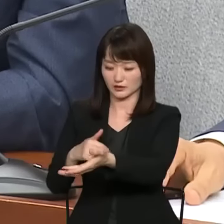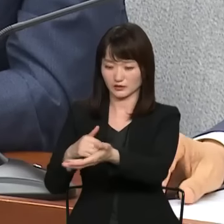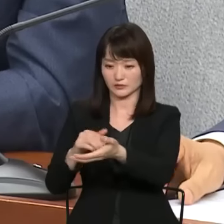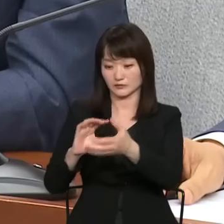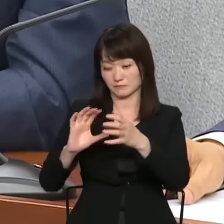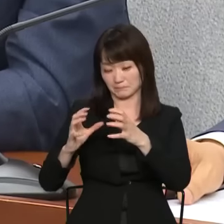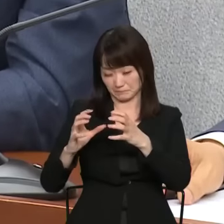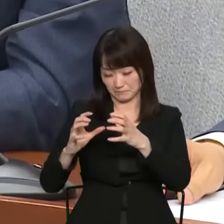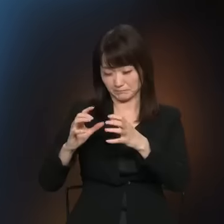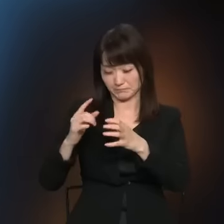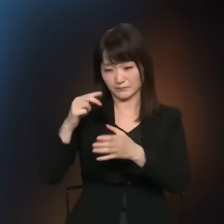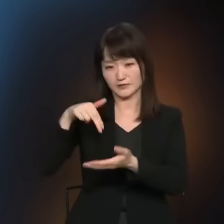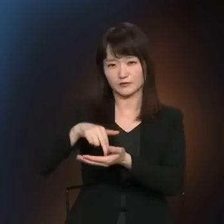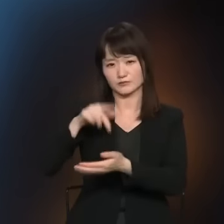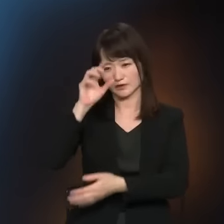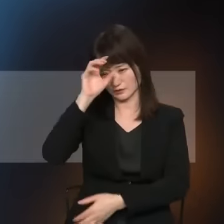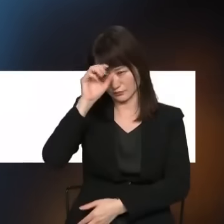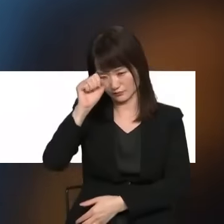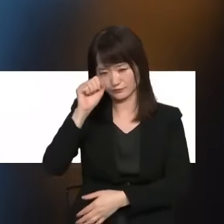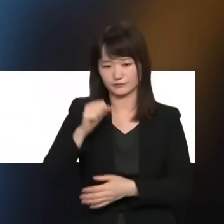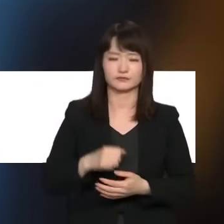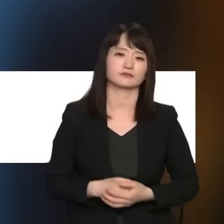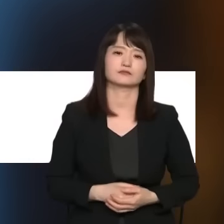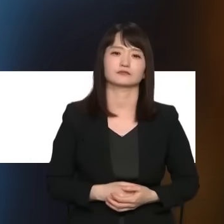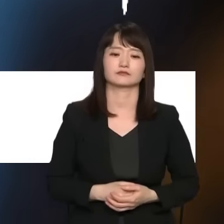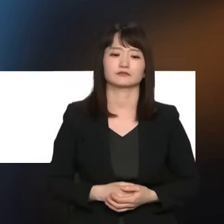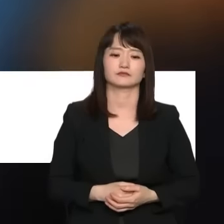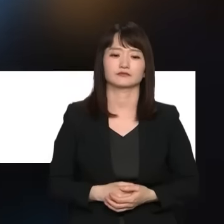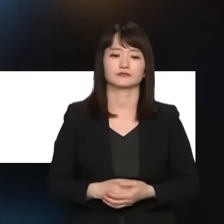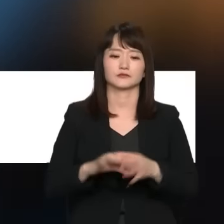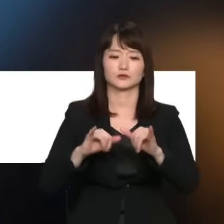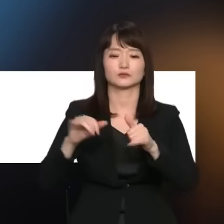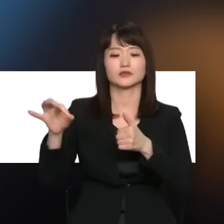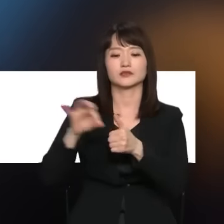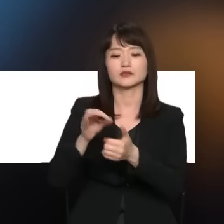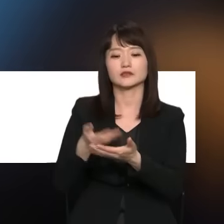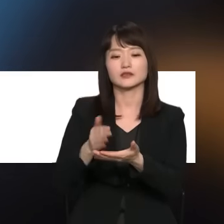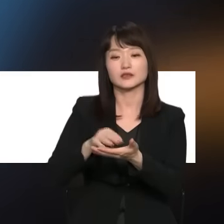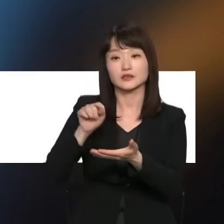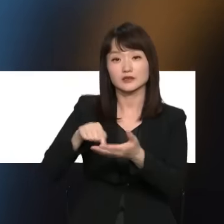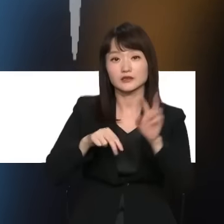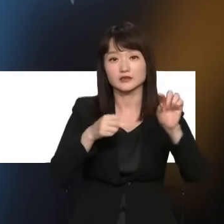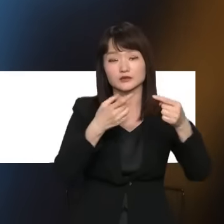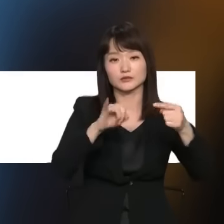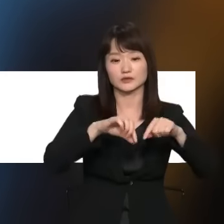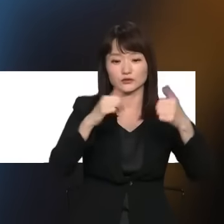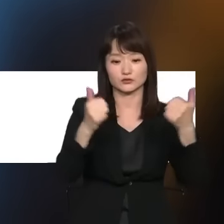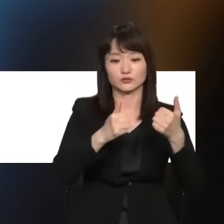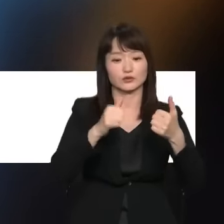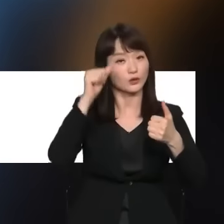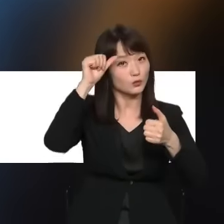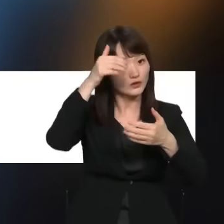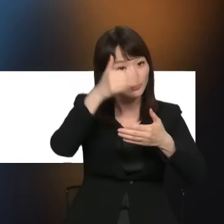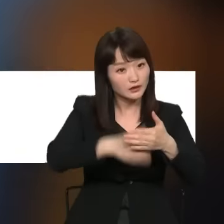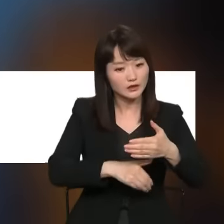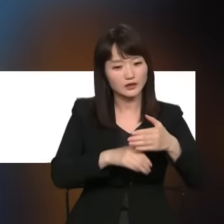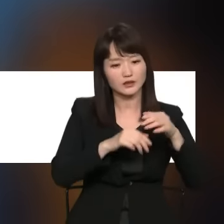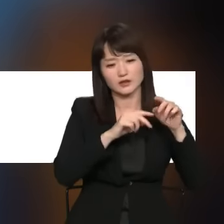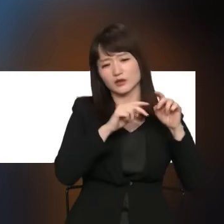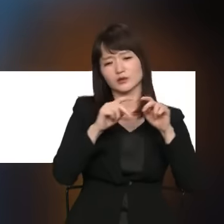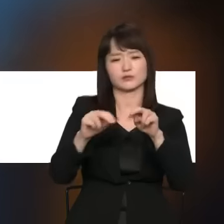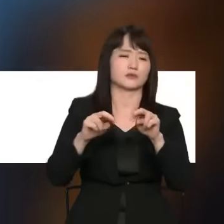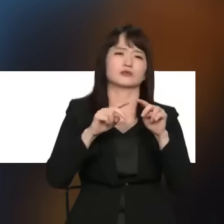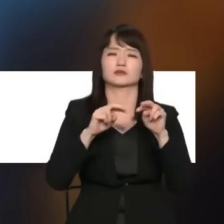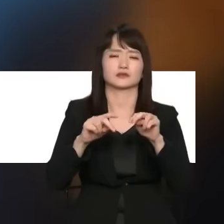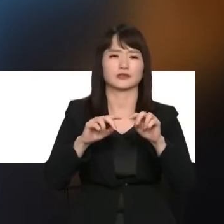입장을 고수했습니다. 국민연금 개혁의 문제는 21대 국회를 5일 남겨둔 상황에서 정쟁의 소재로 사용할